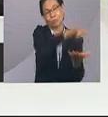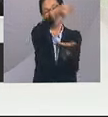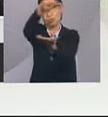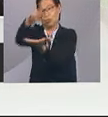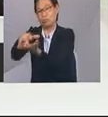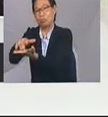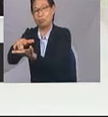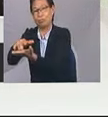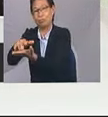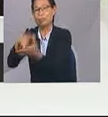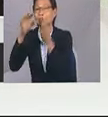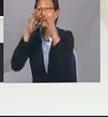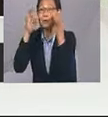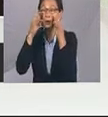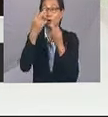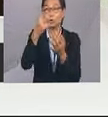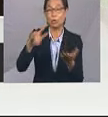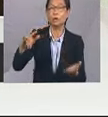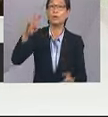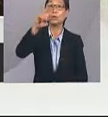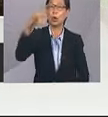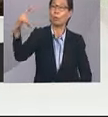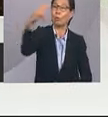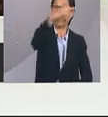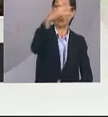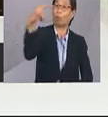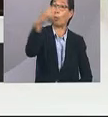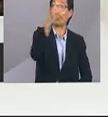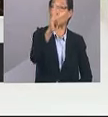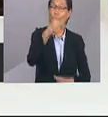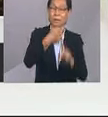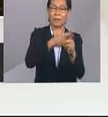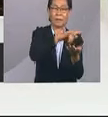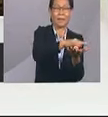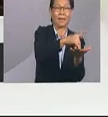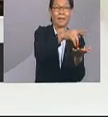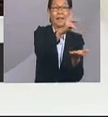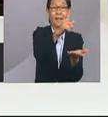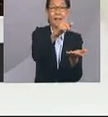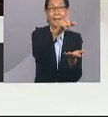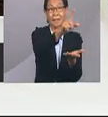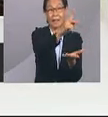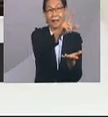Kuching, dua penerbangan daripada KLIA ke